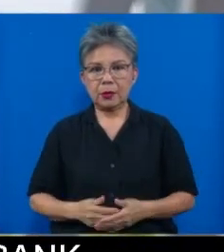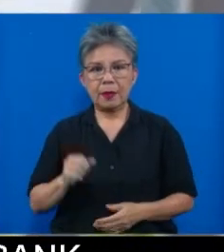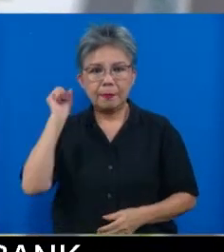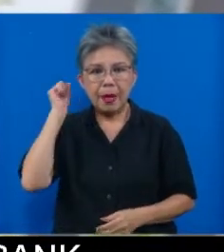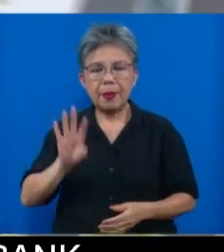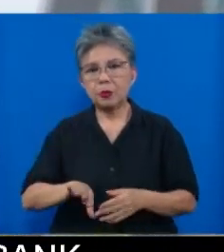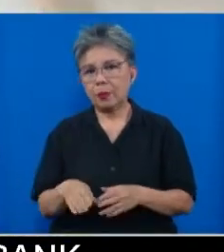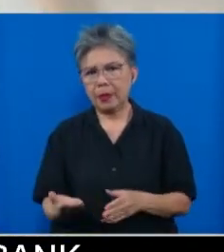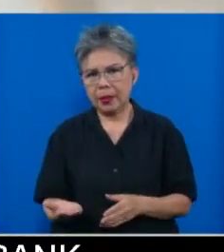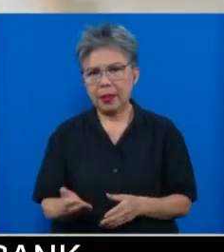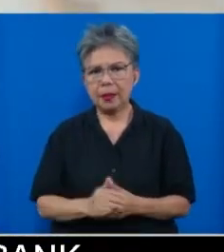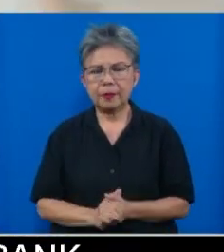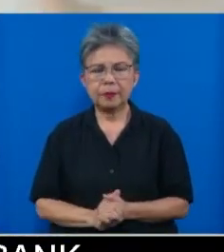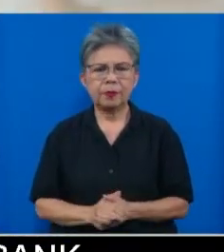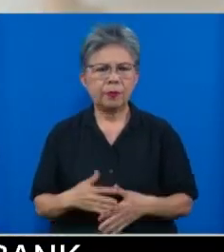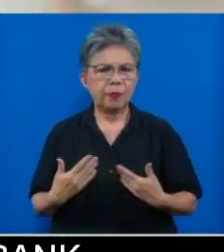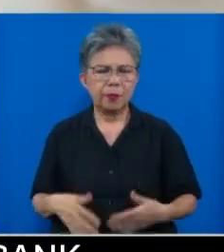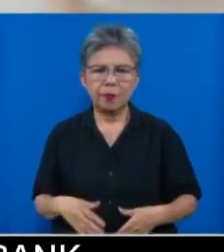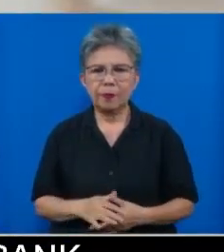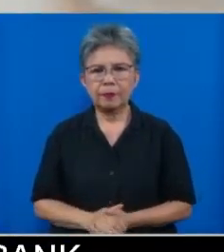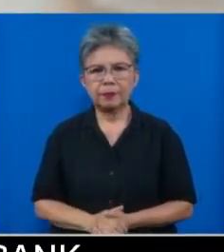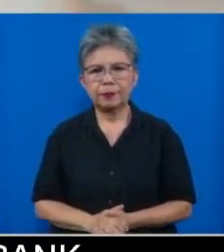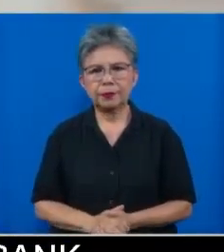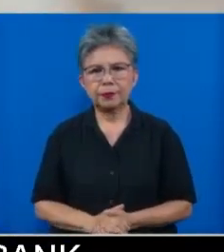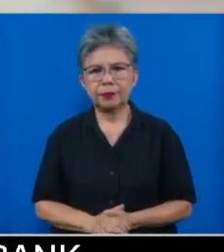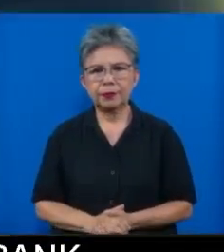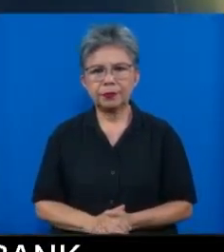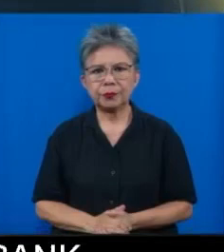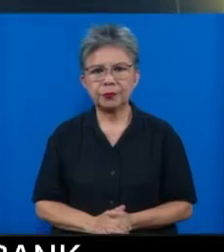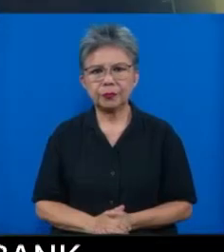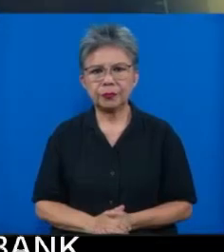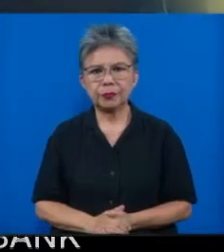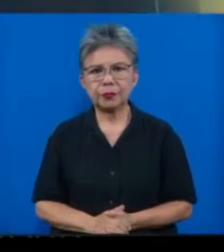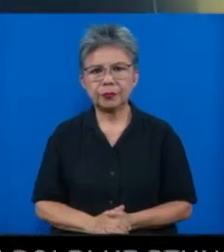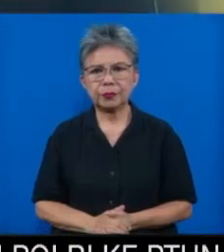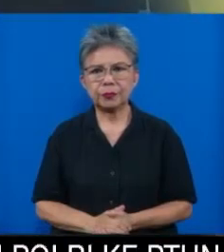sudah meninggal. Tim Liputan CNN Indonesia.